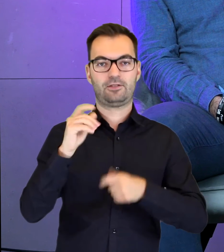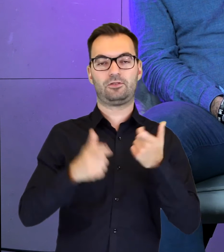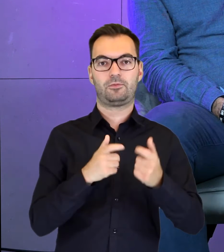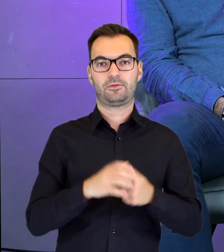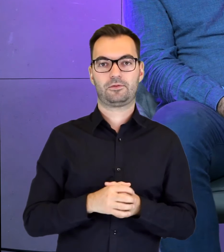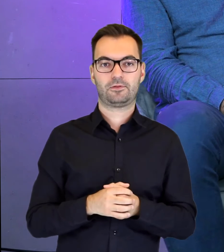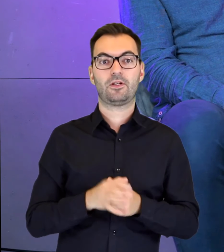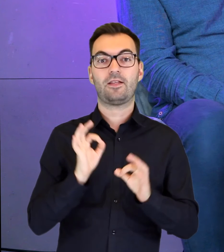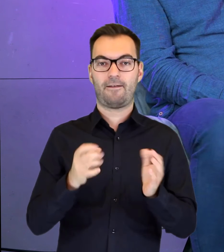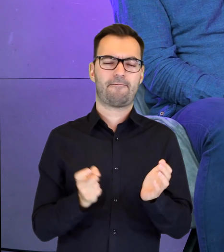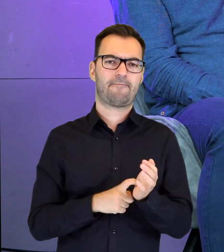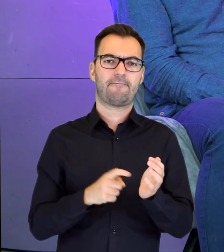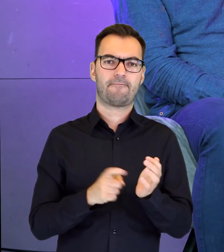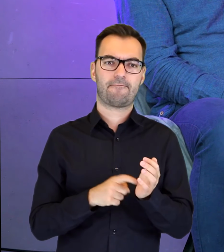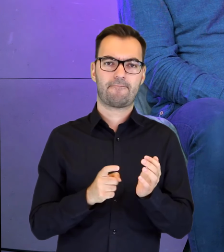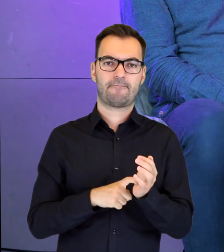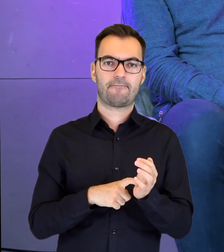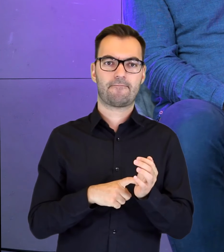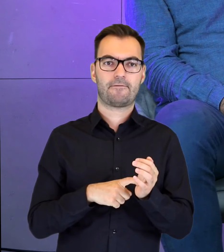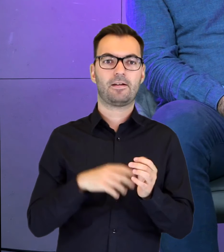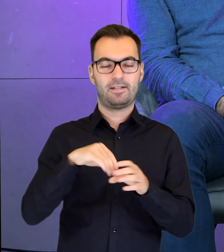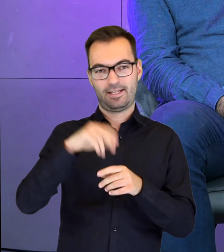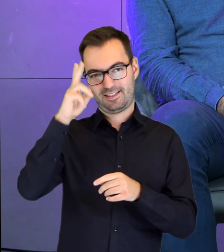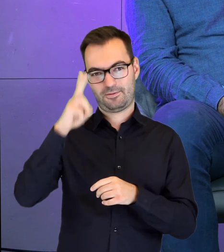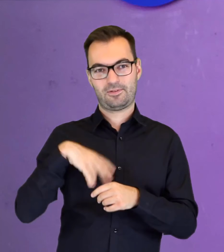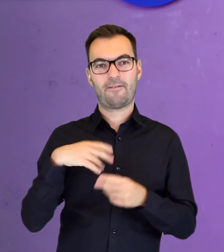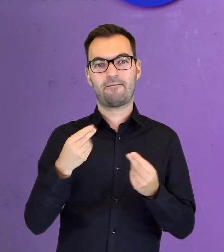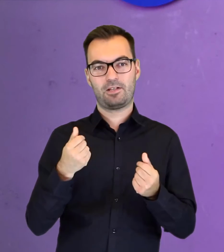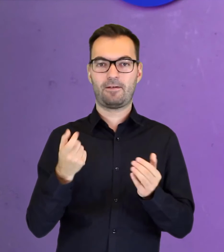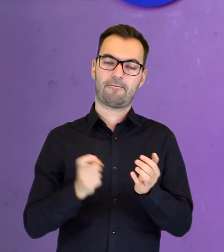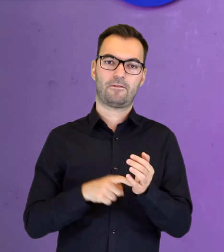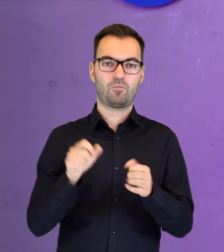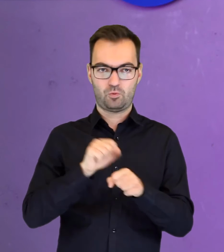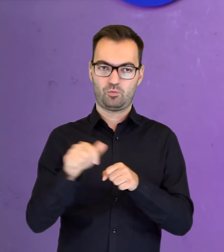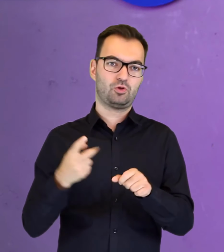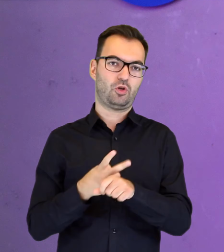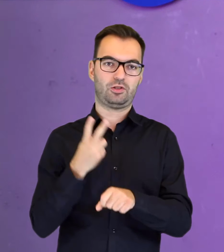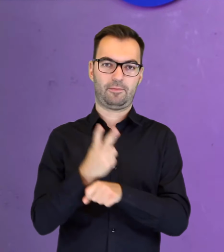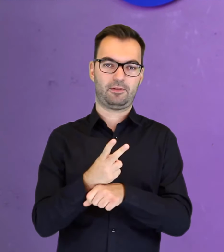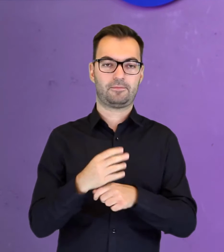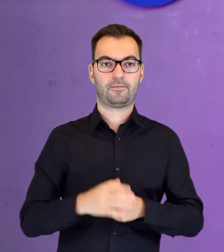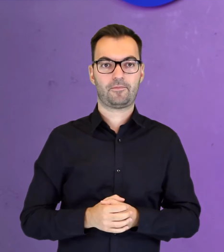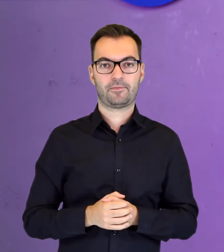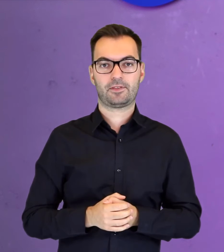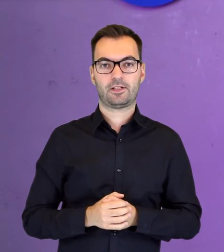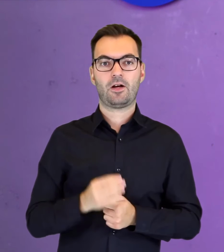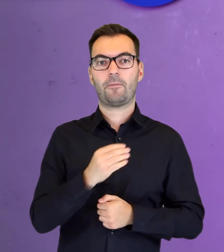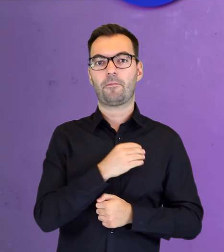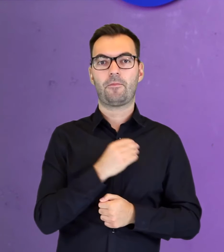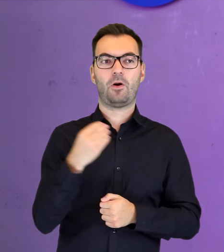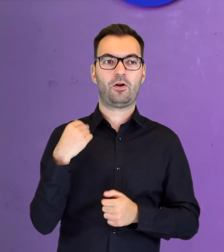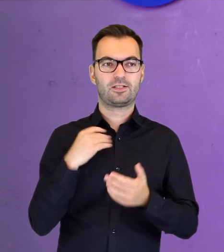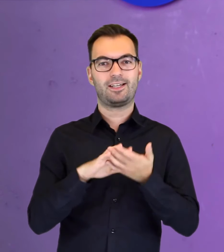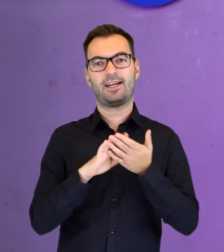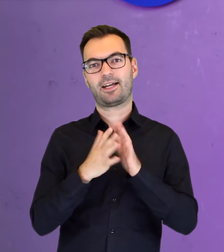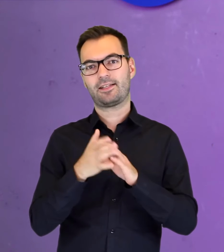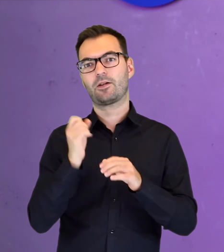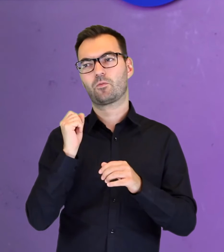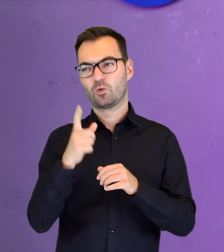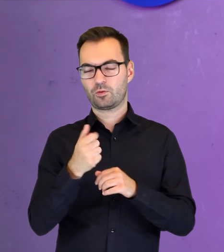niektóre kraje poszły krok dalej i wymagają od między innymi instytucji finansowych żeby